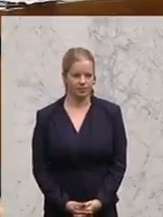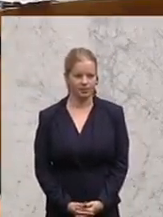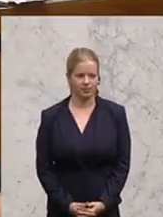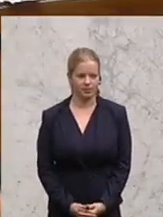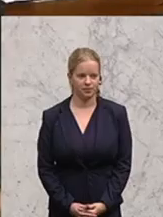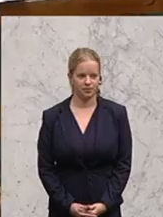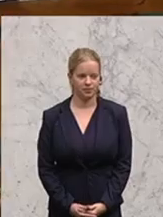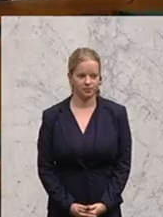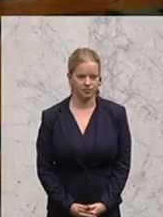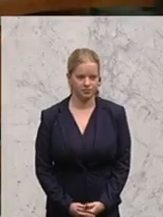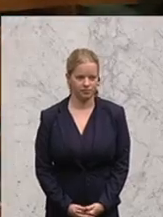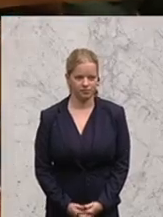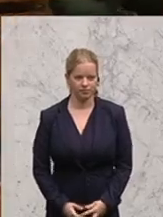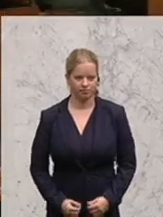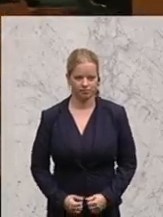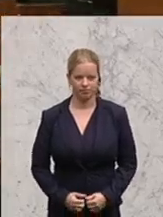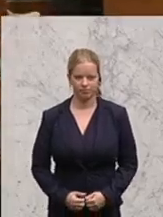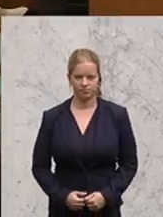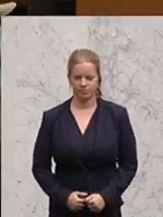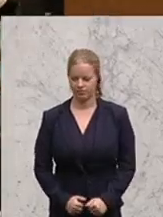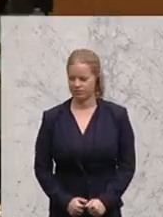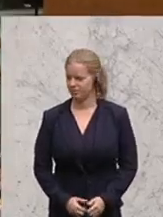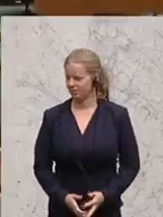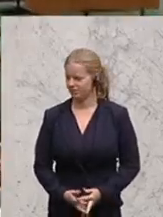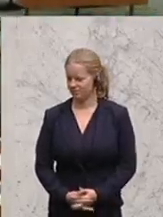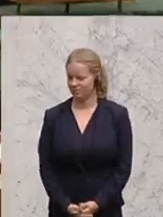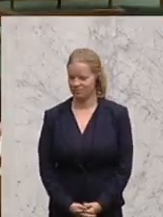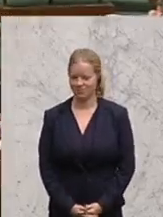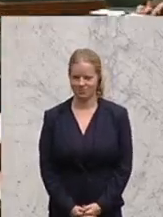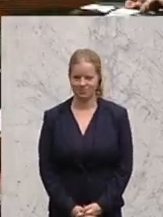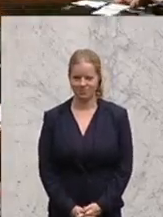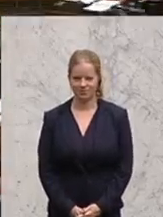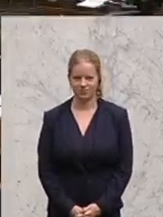Und am Wort ist jetzt gleich Andreas Zakostelski, der Finanzsprecher des ÖVP-Clubs.